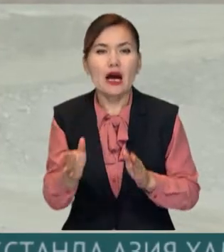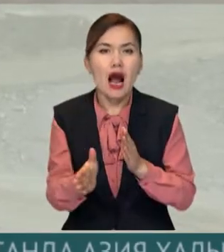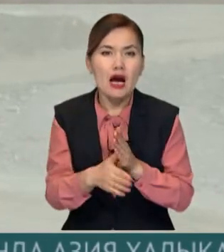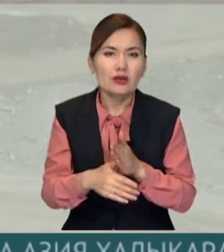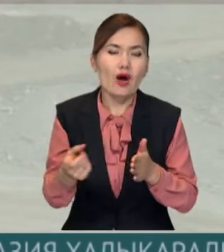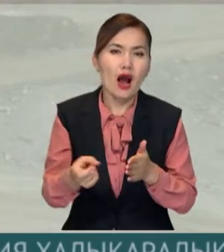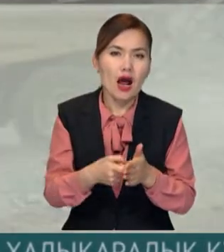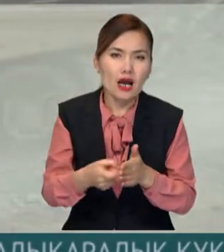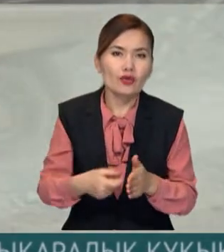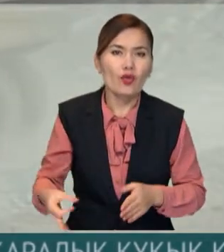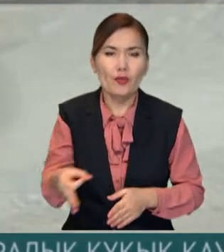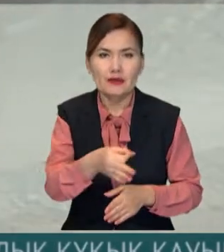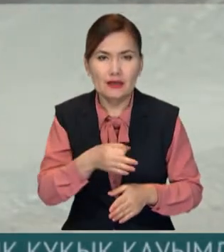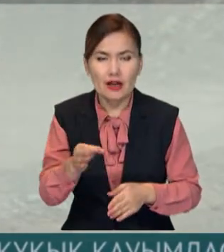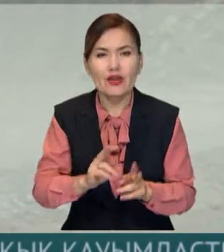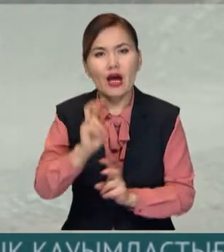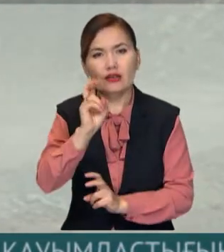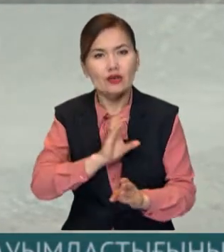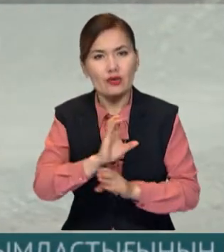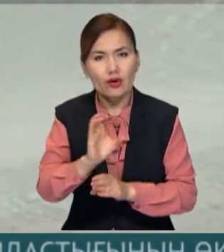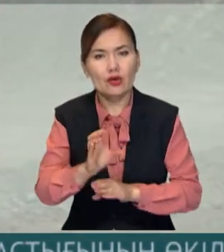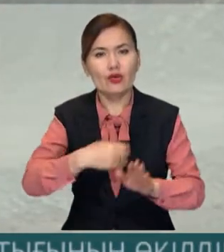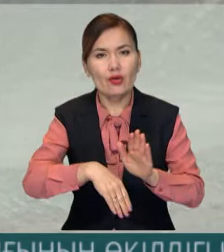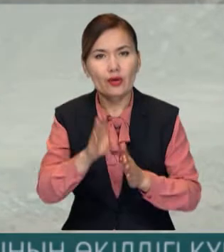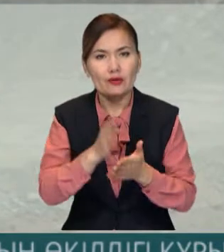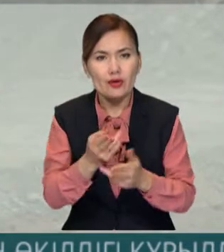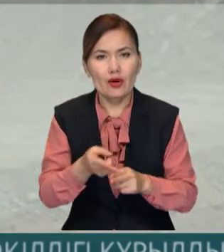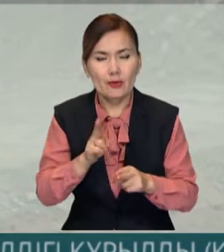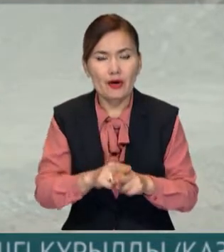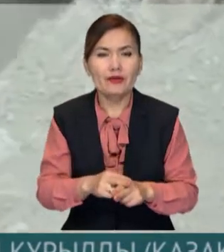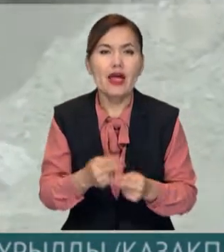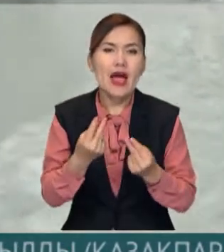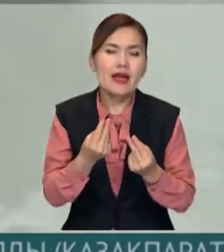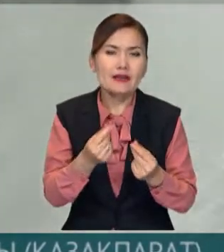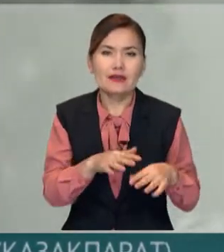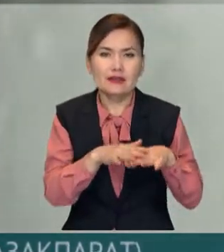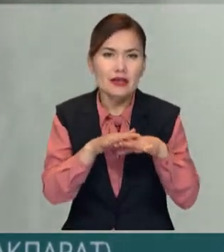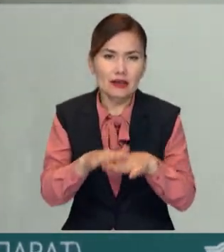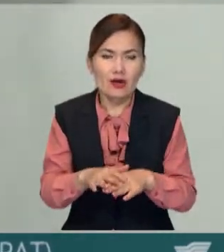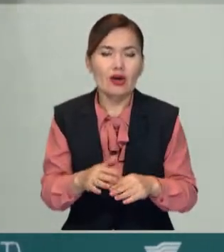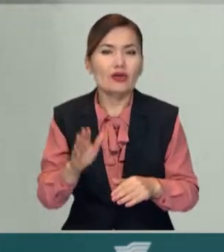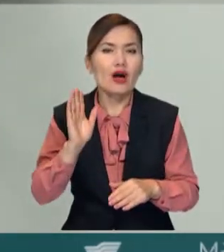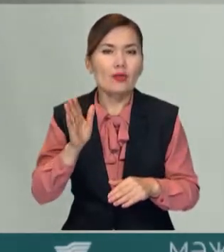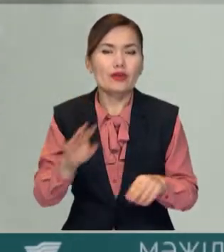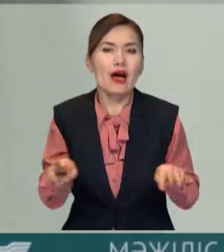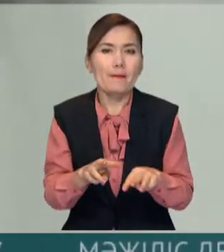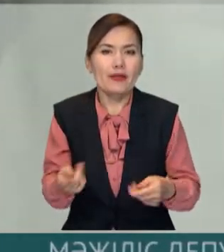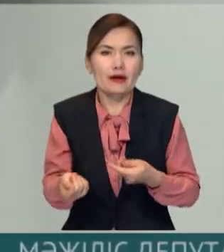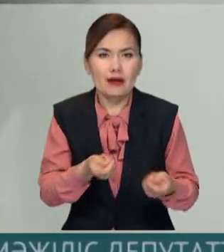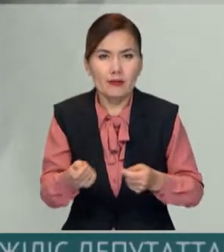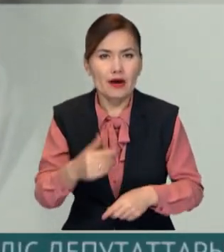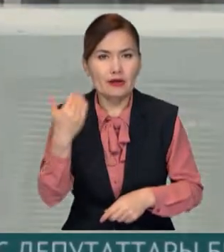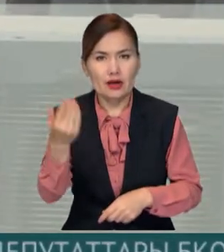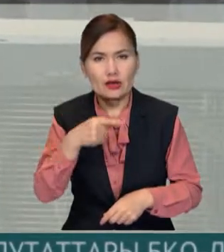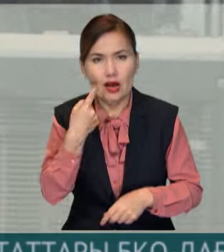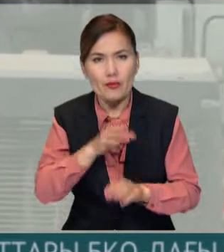Шымкент, Атырау, Қарағанды облысы тұр. Дегенмен қарқында бәсендетіп алған аймақтар да бар. Инвестициялар және даму министрі Жеңіс